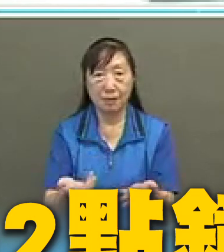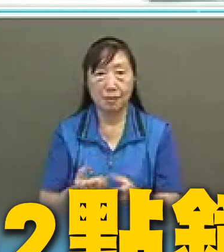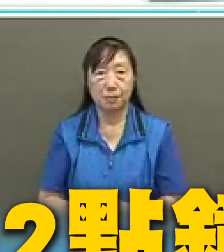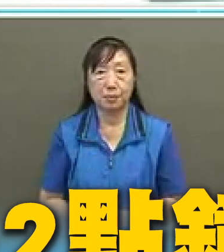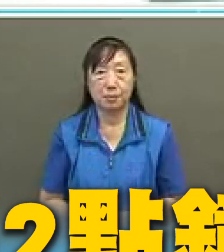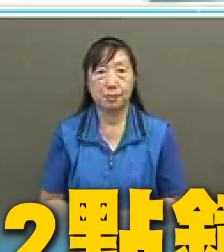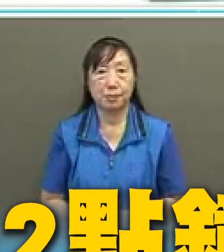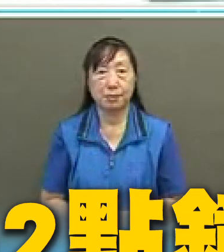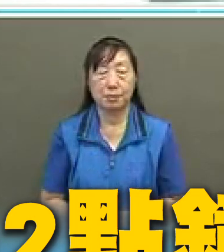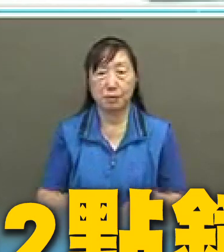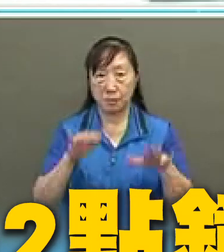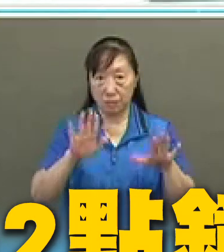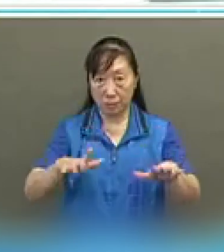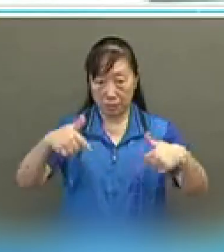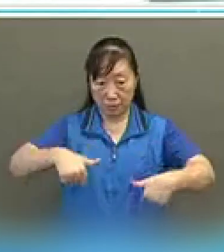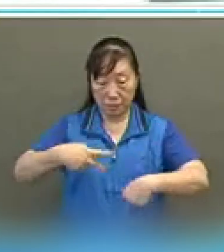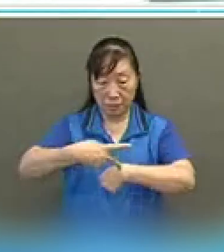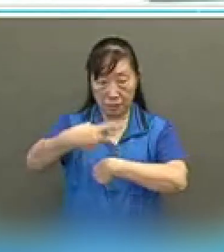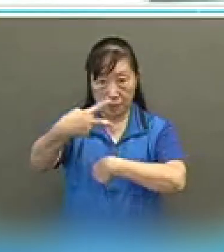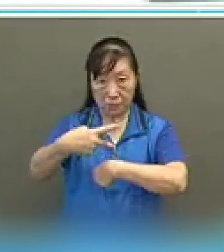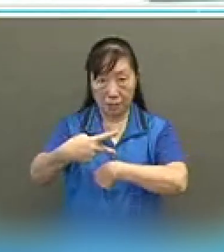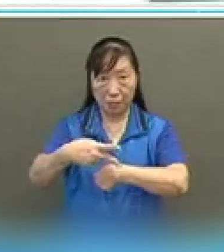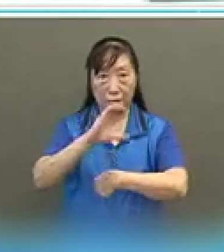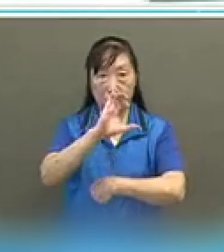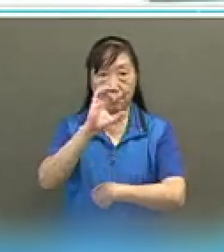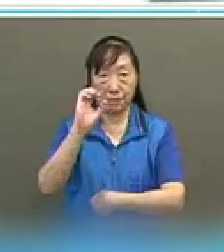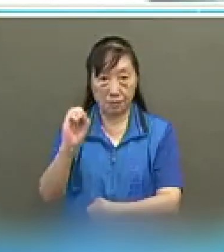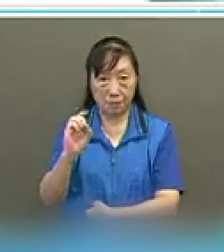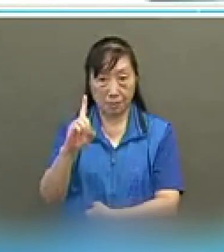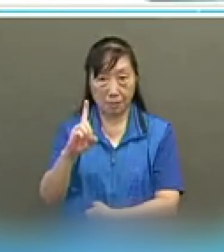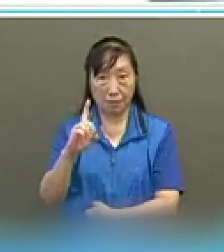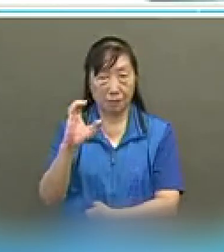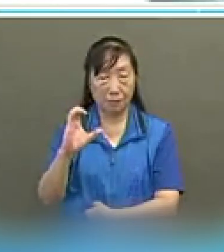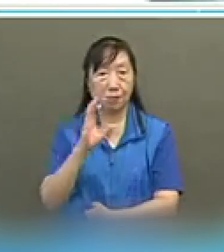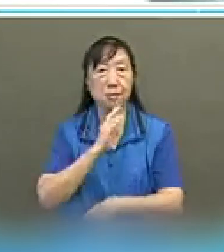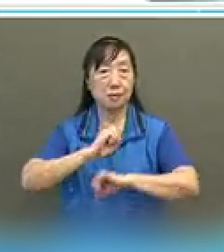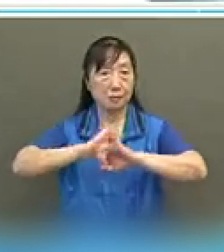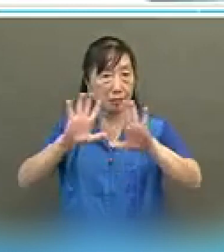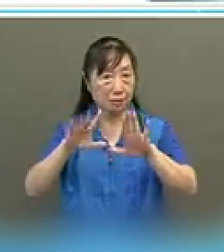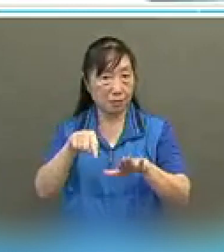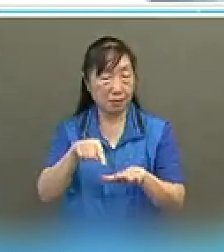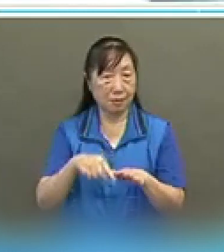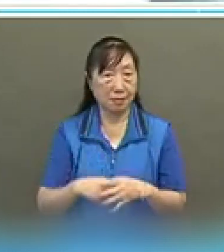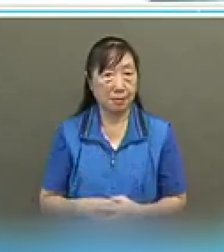今天下午2点钟 CDC 公布